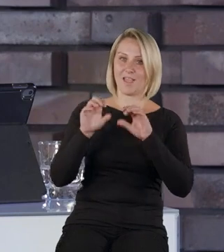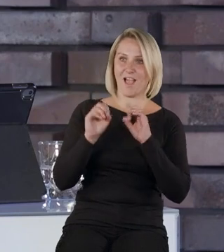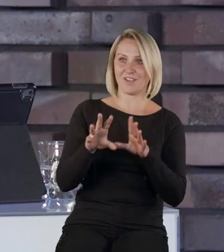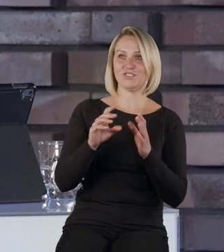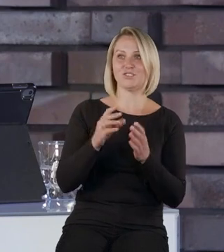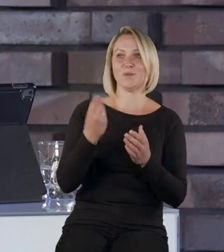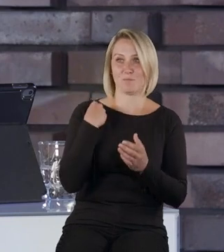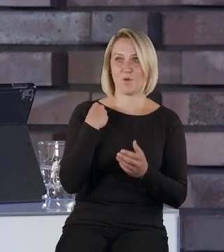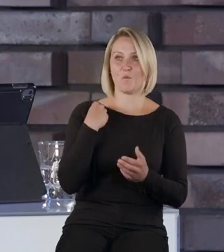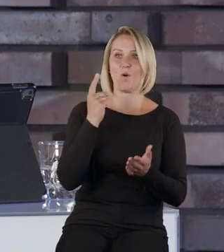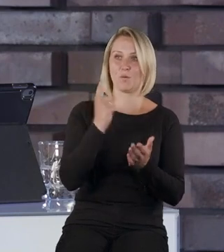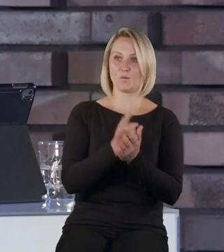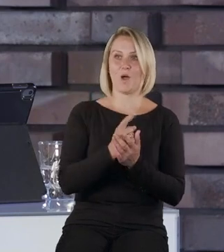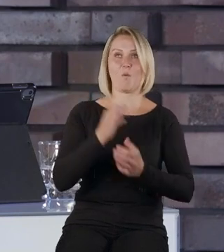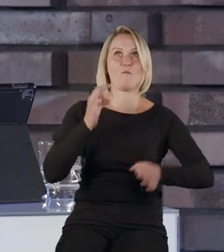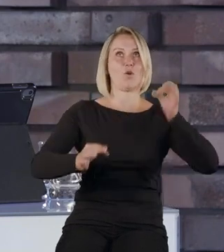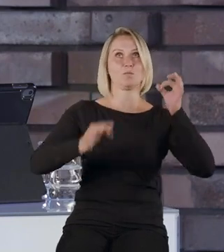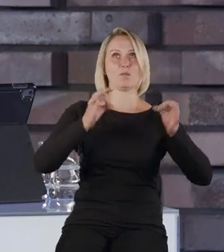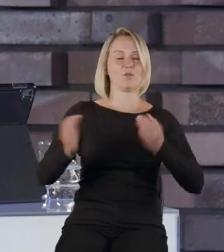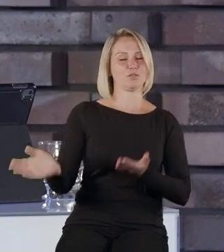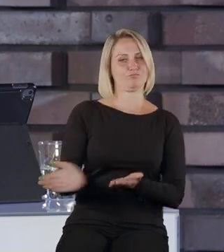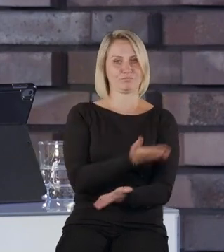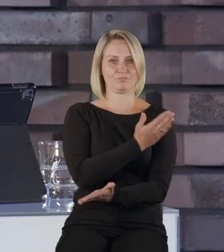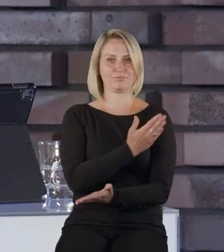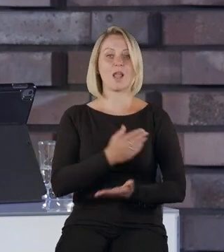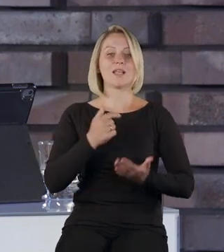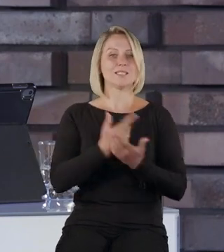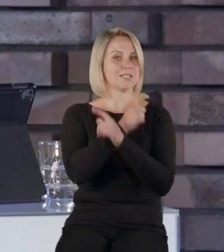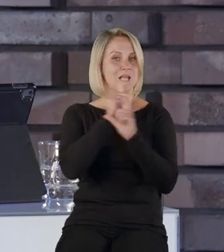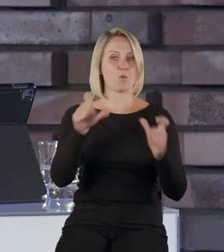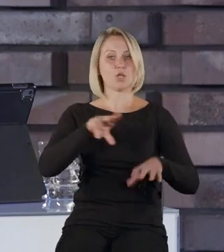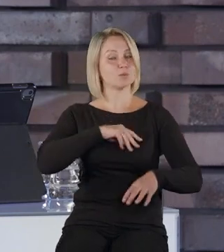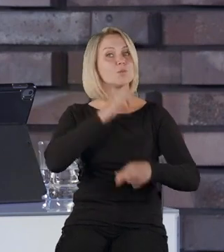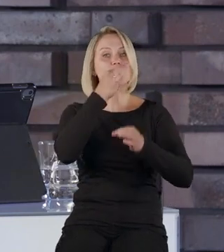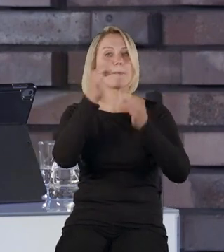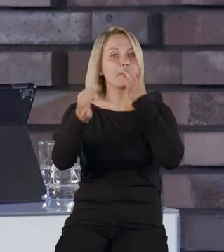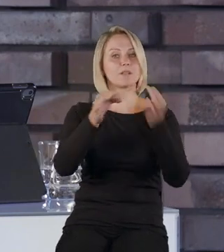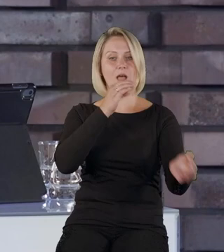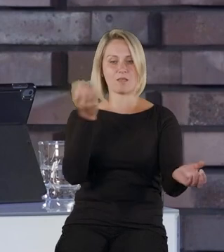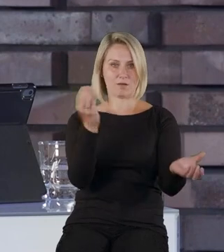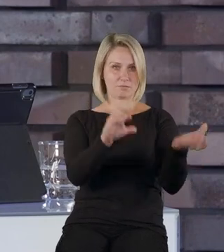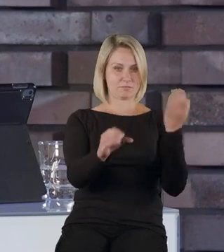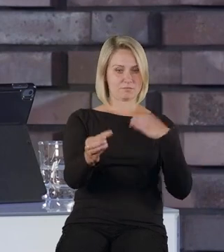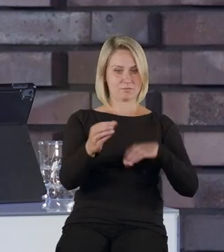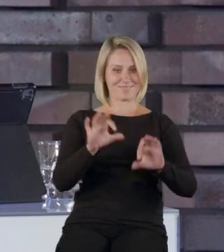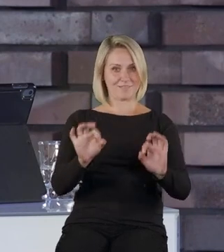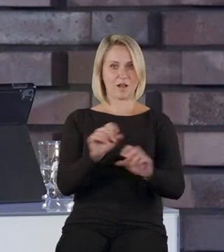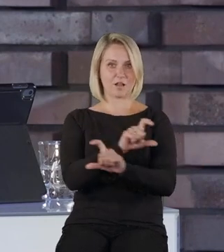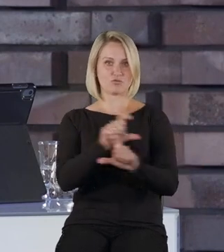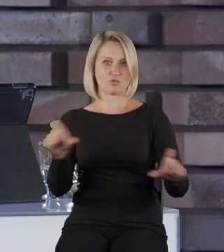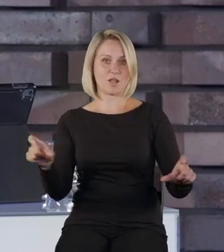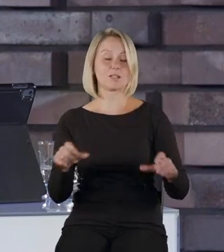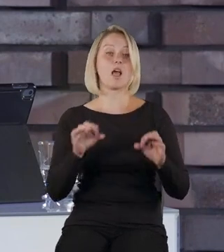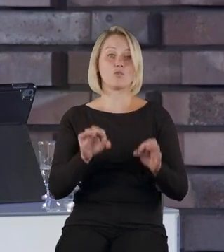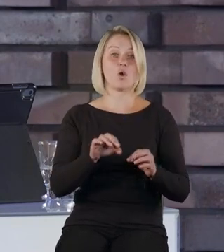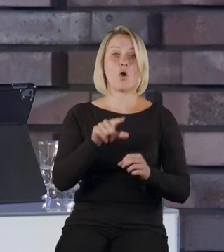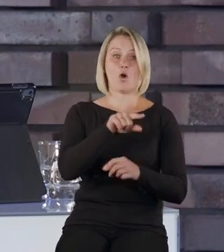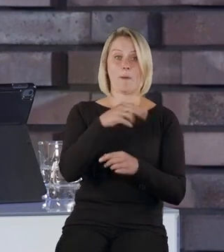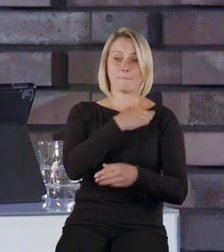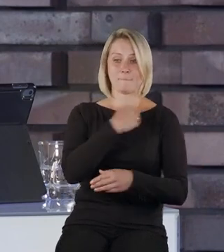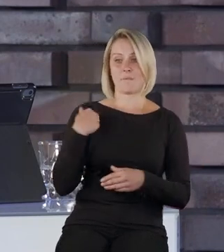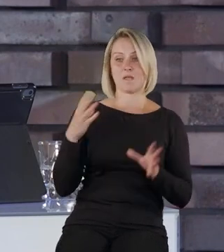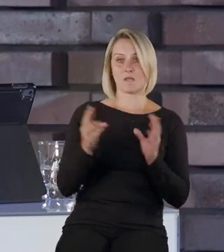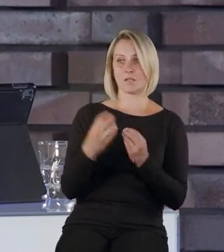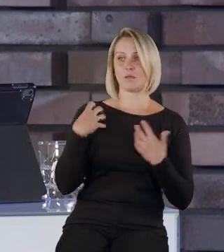wszelkie Wasze wątpliwości. A ja tylko przypomnę, że cały czas możecie zadawać nam pytania poniżej transmisji. My wraz z naszymi gośćmi odpowiadamy